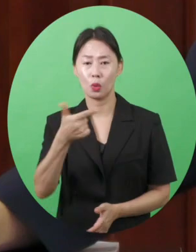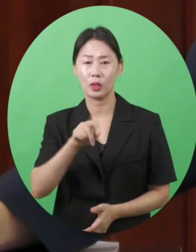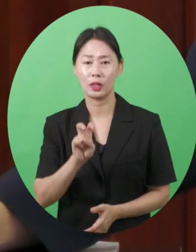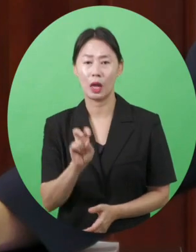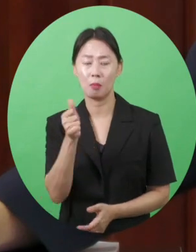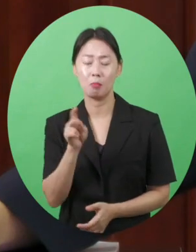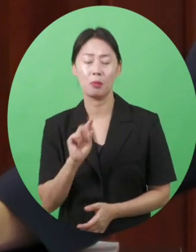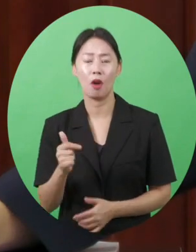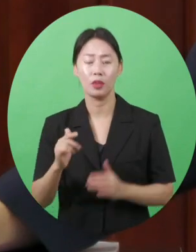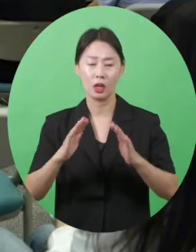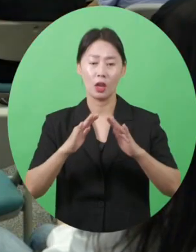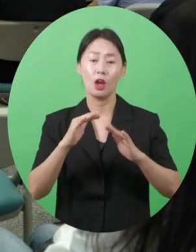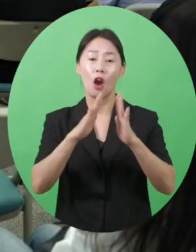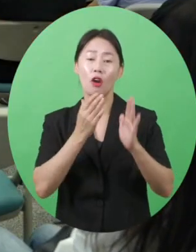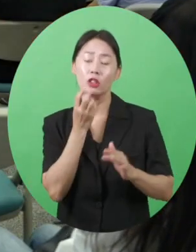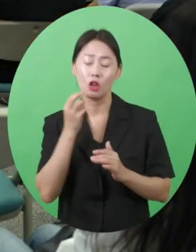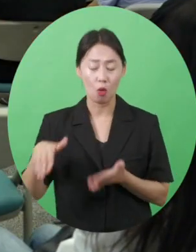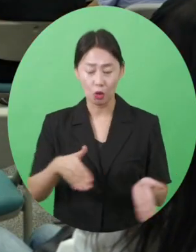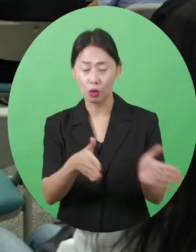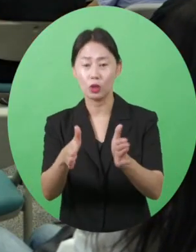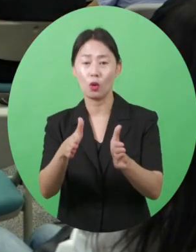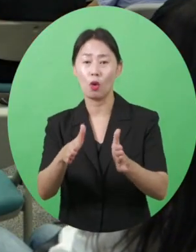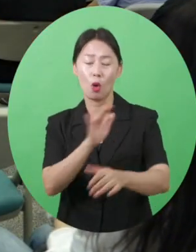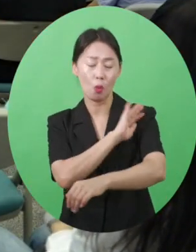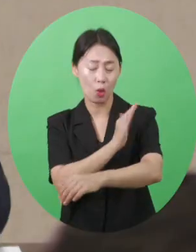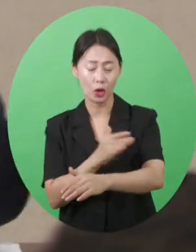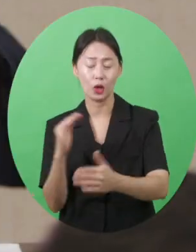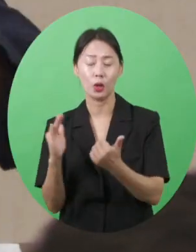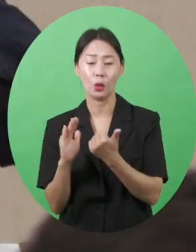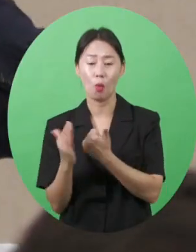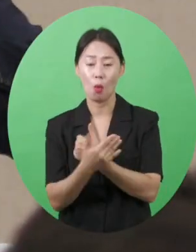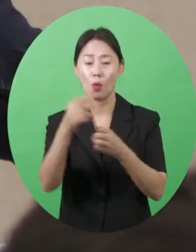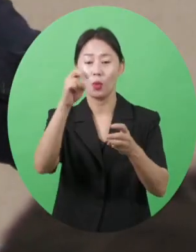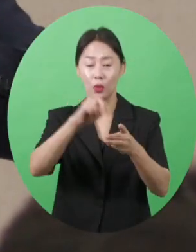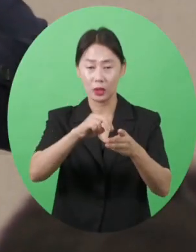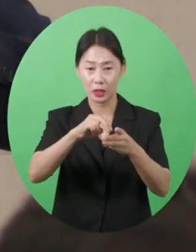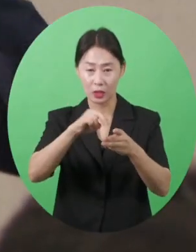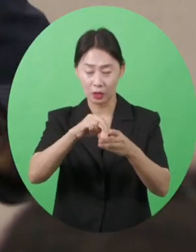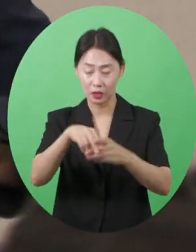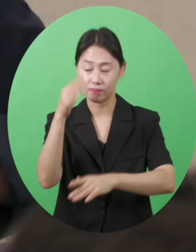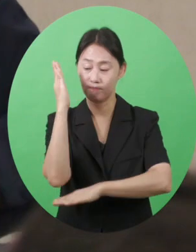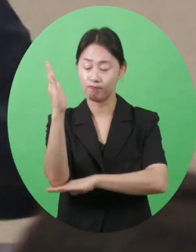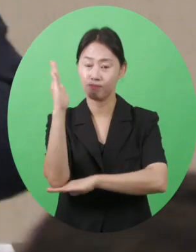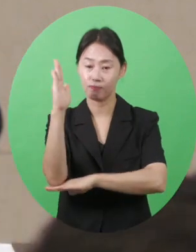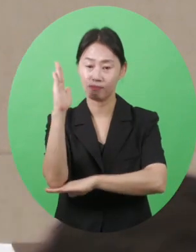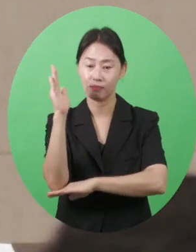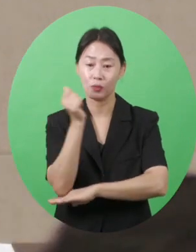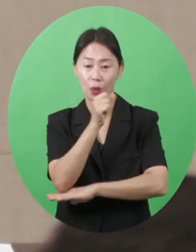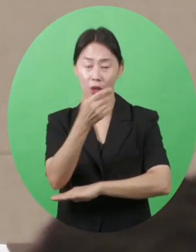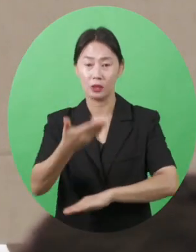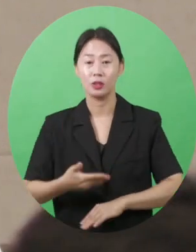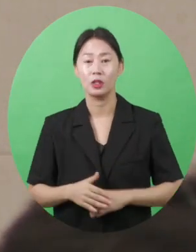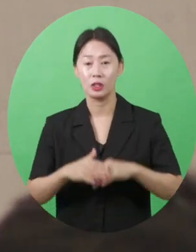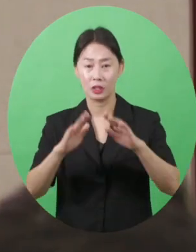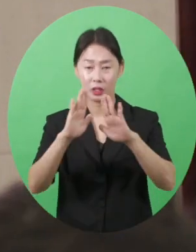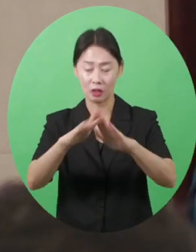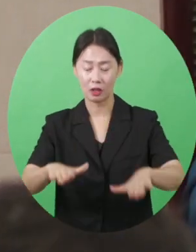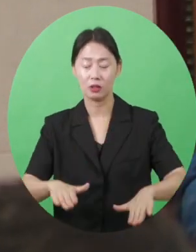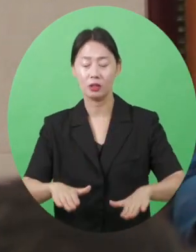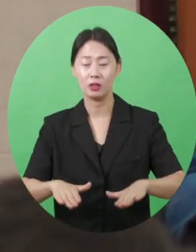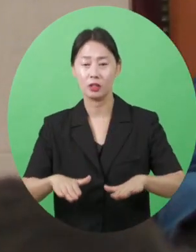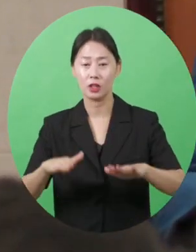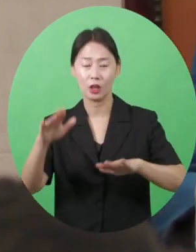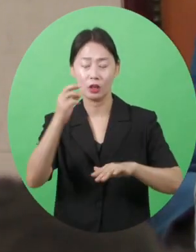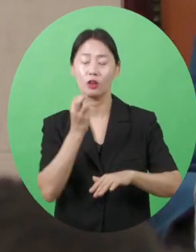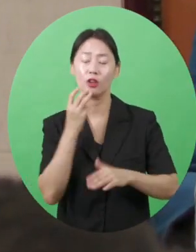권익원고 관장님께서 이어서 발제를 해주시겠습니다. 예, 반갑습니다. 소개받은 경기도 장애인